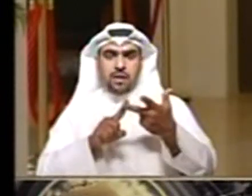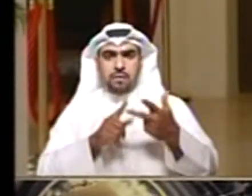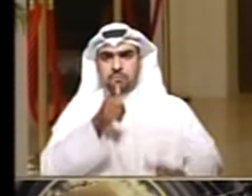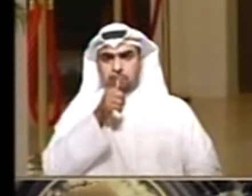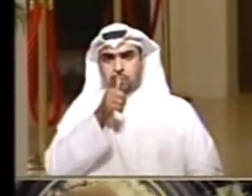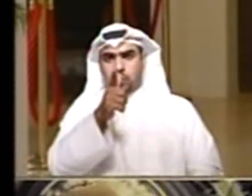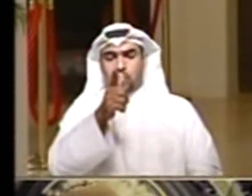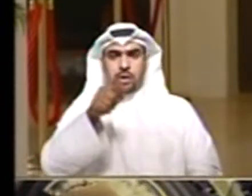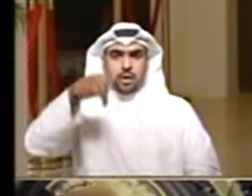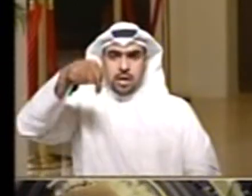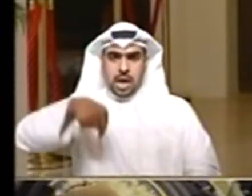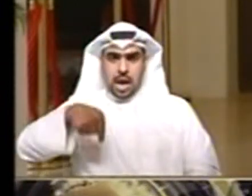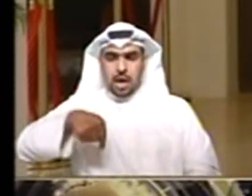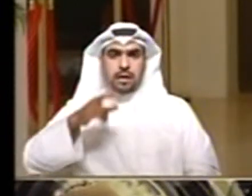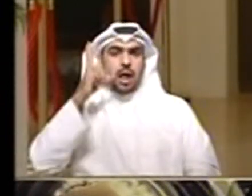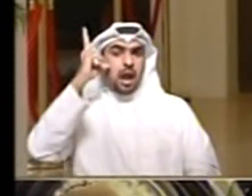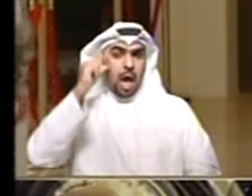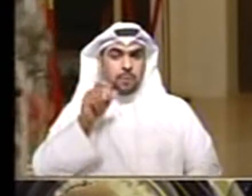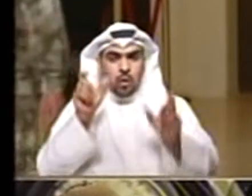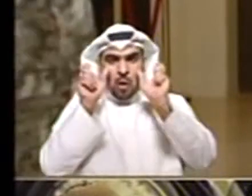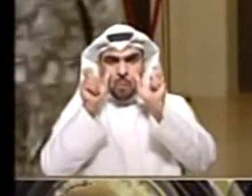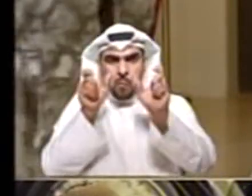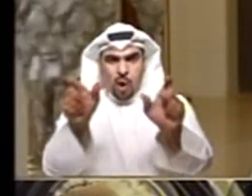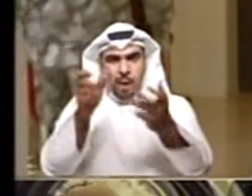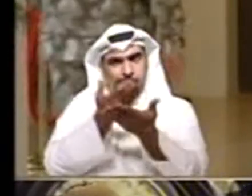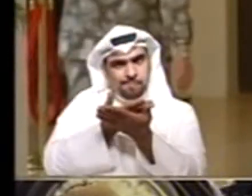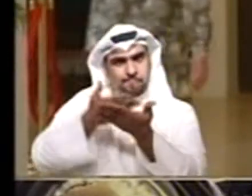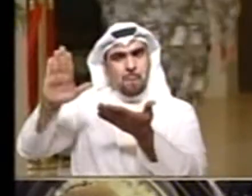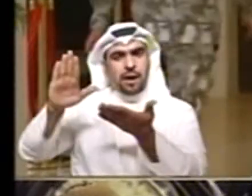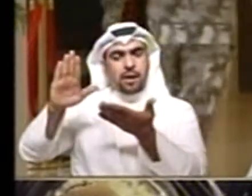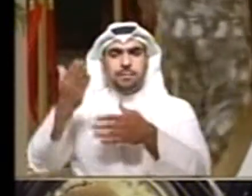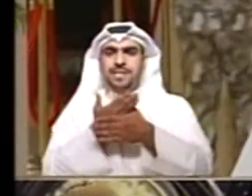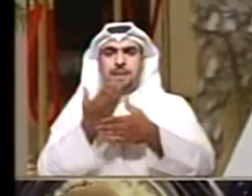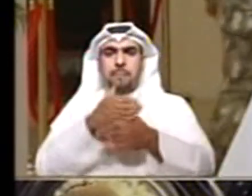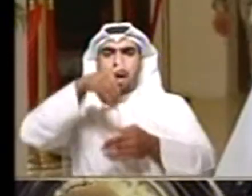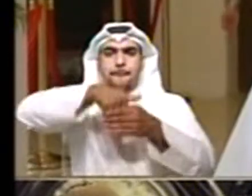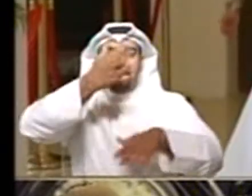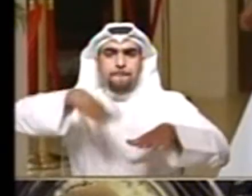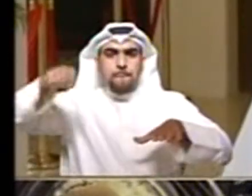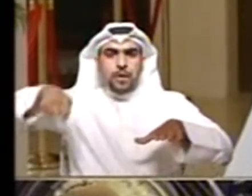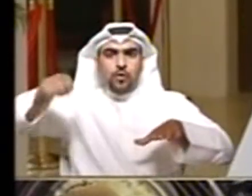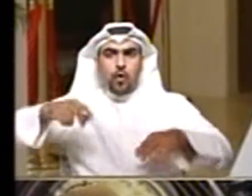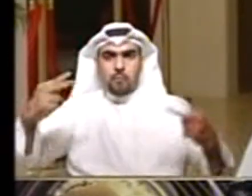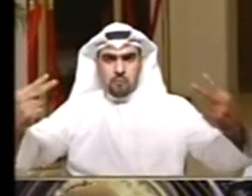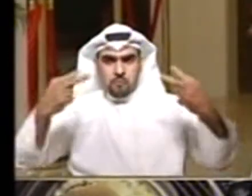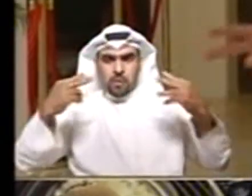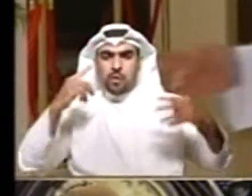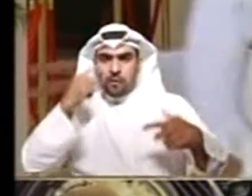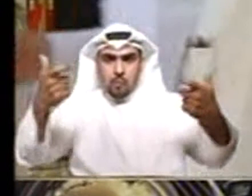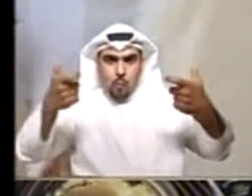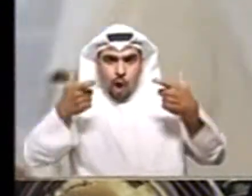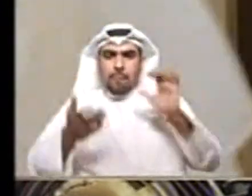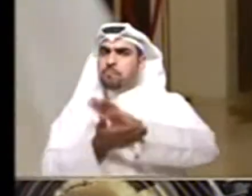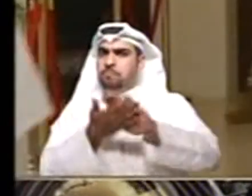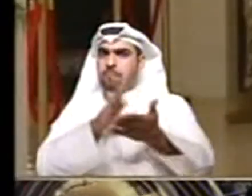هناك محاولة إضعاف الرقابة البرلمانية. الاستجواب تكلم فيه النائب المستجوب وانتهى